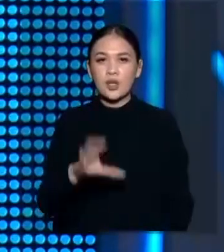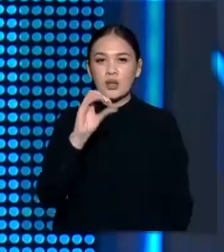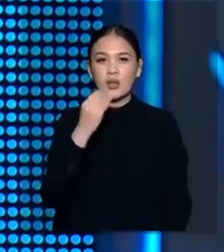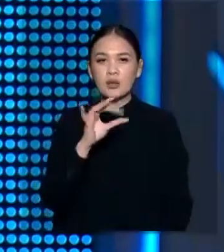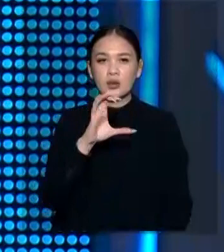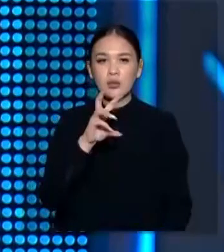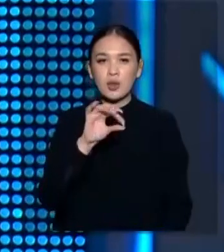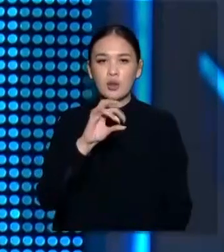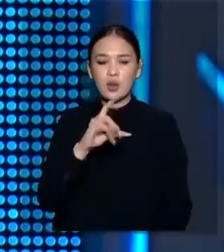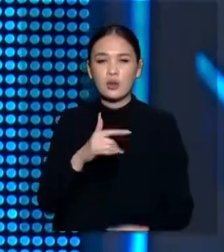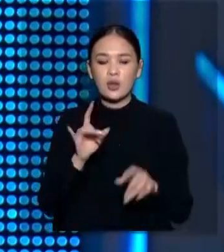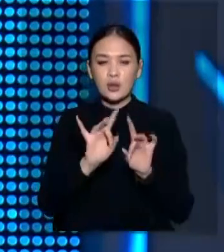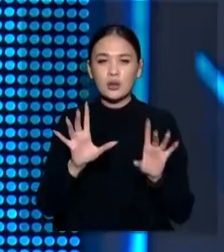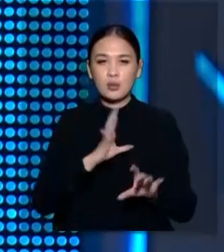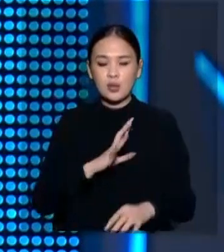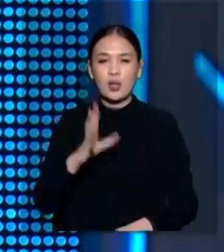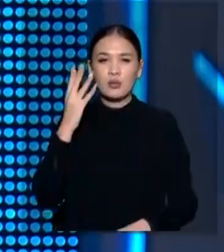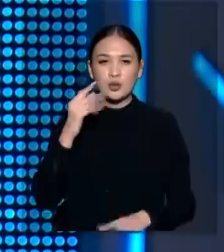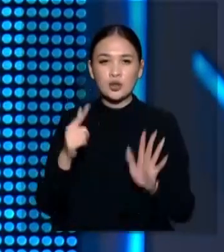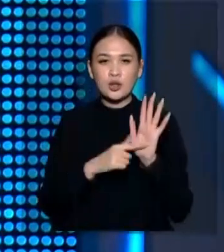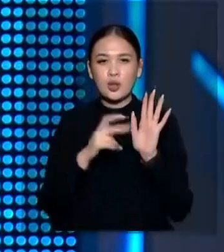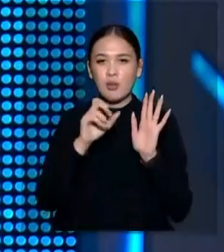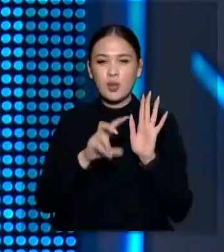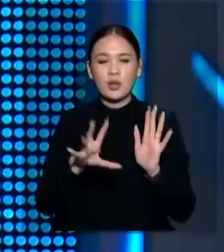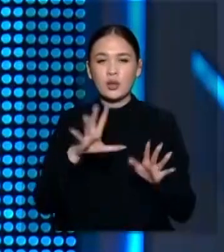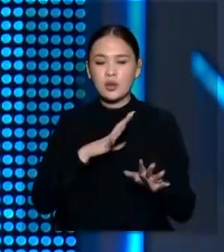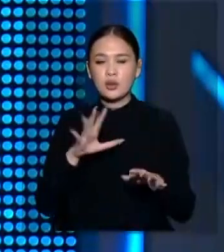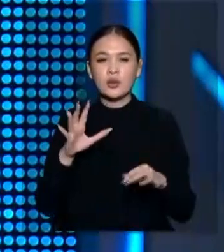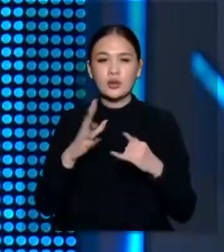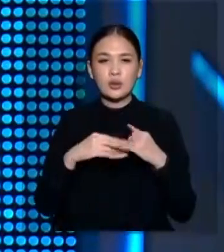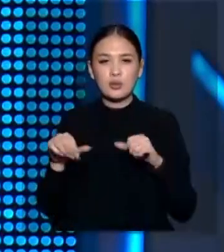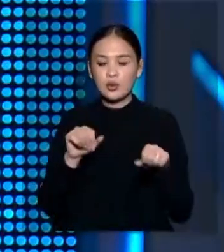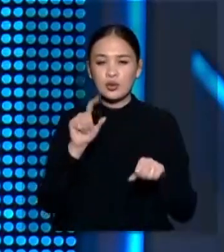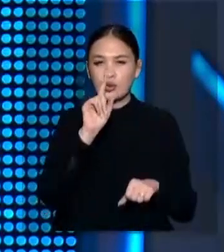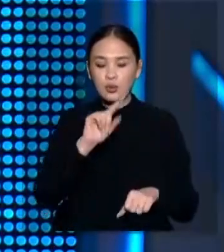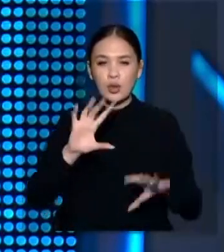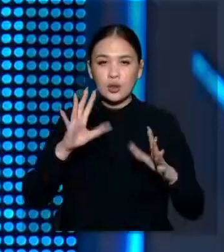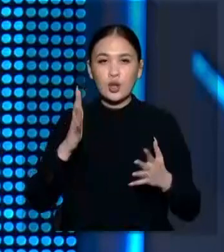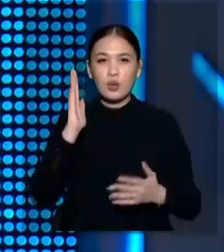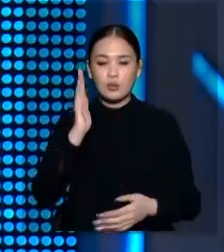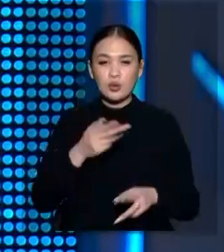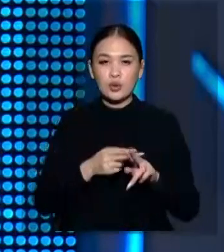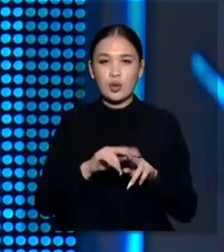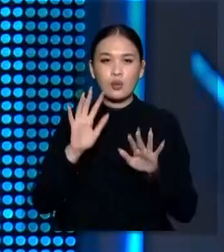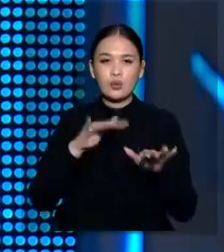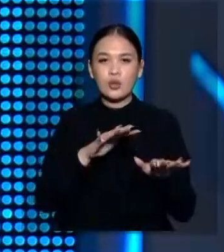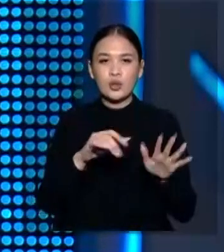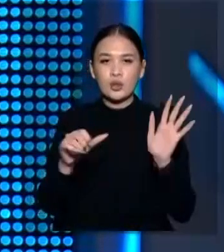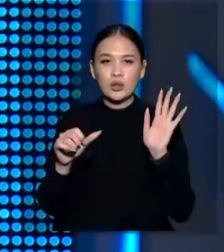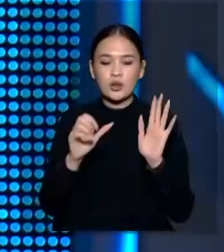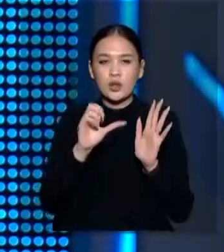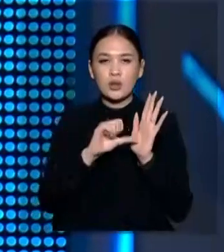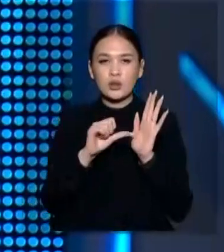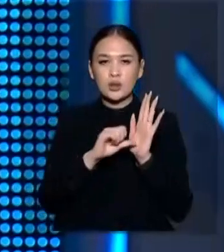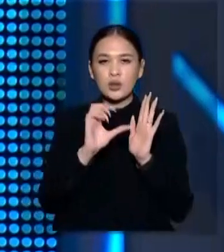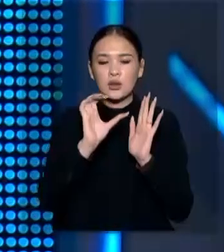Сейсмологтың айтуынша, Алматыда жеті балдық жер сілкінісі болмайды. Бола қалса, беткейлік толқын бірінші келеді. Оның жылдамдығы секундына